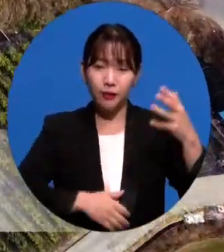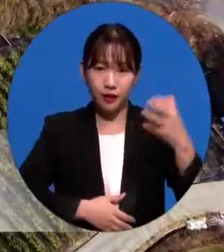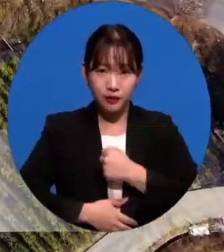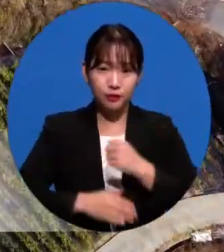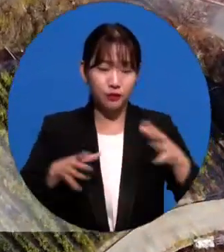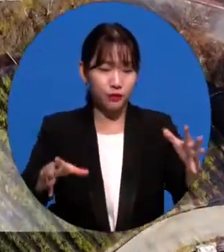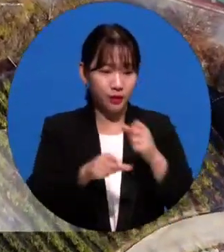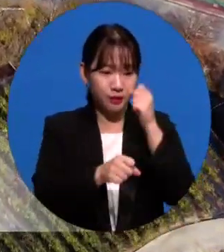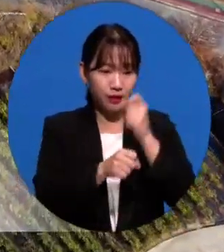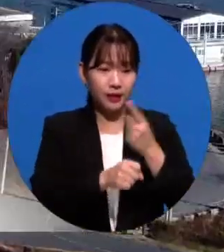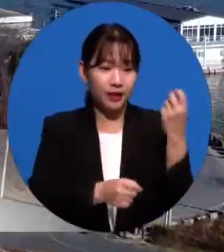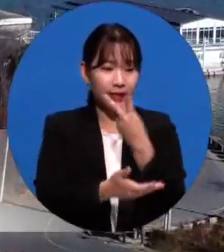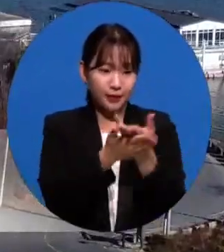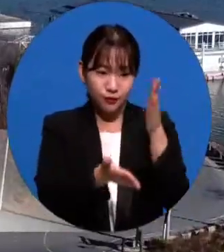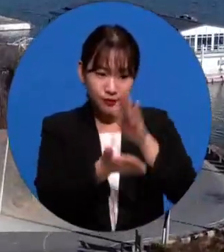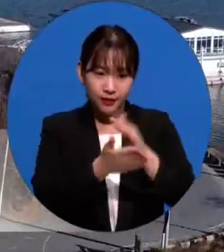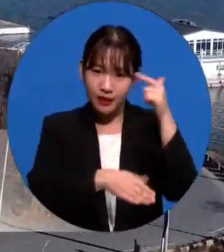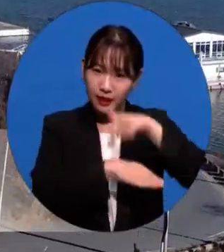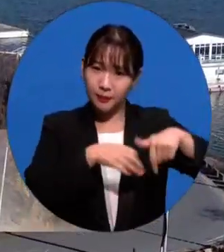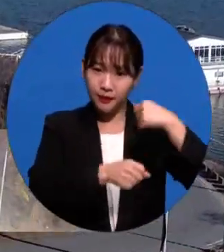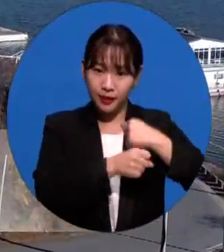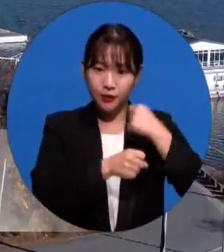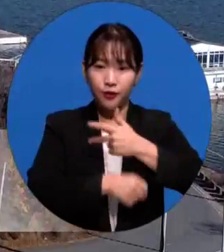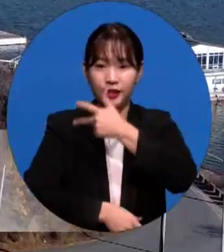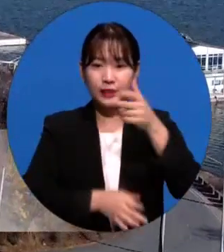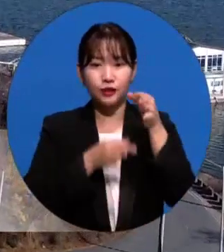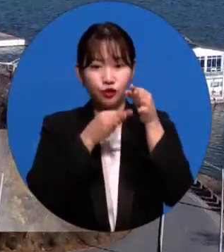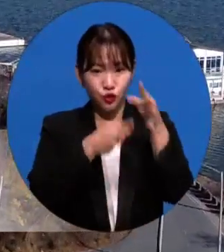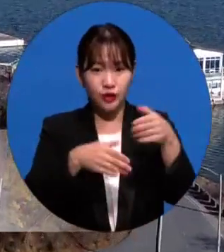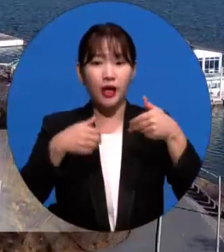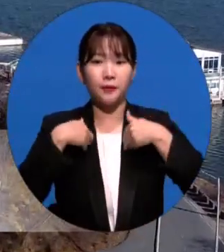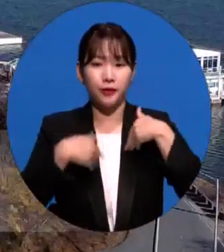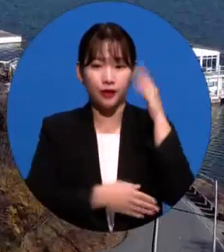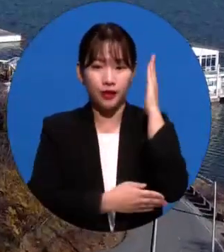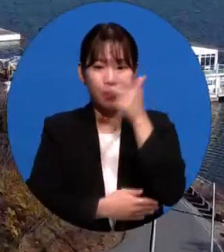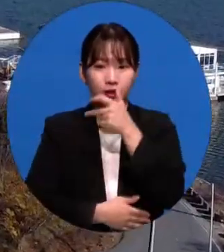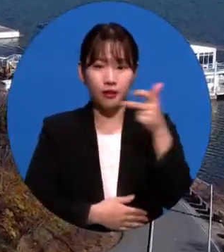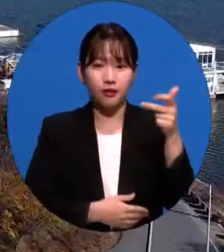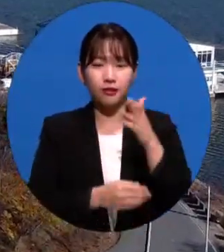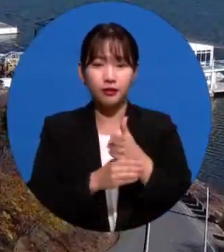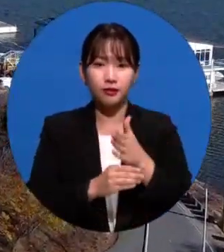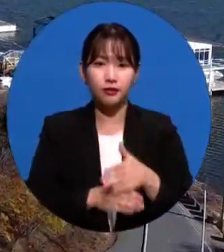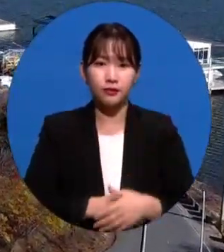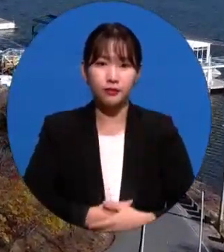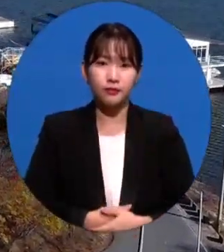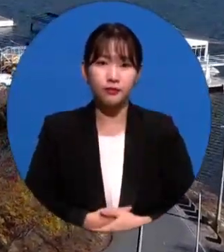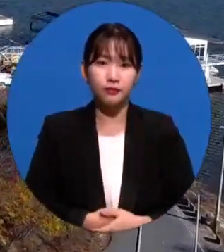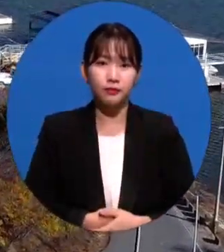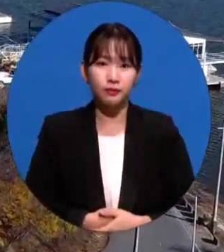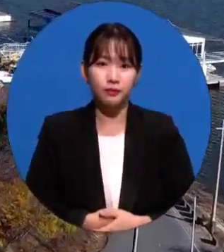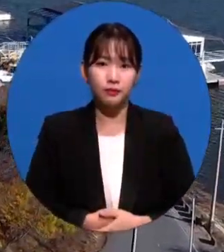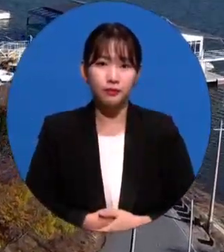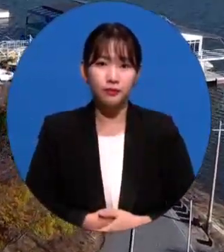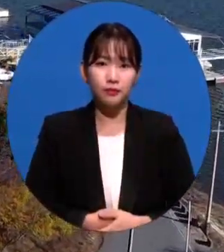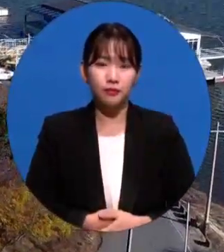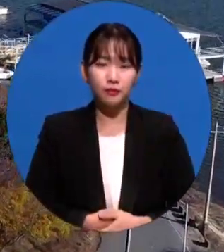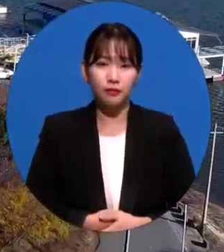종합적인 재개발 계획을 세우고 대대적인 투자에 나서야 한다는 목소리가 커지고 있습니다 MBC 뉴스